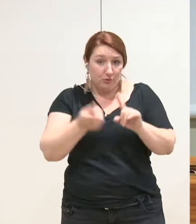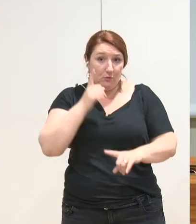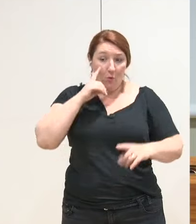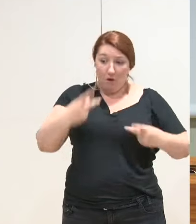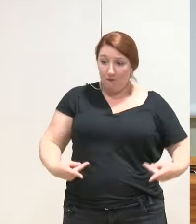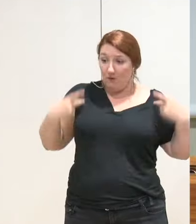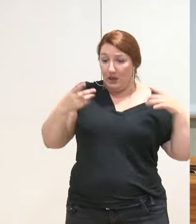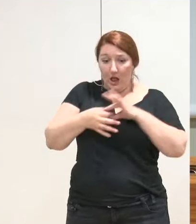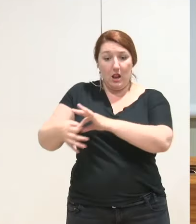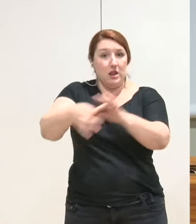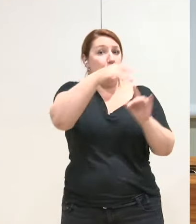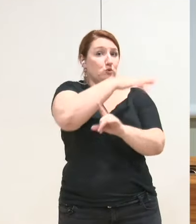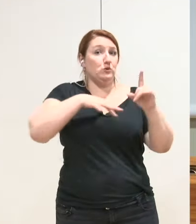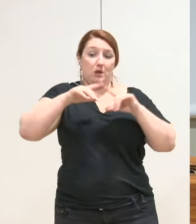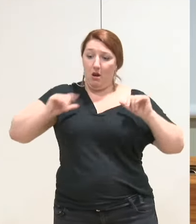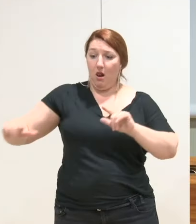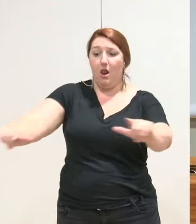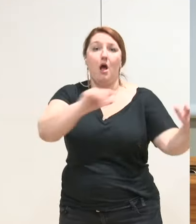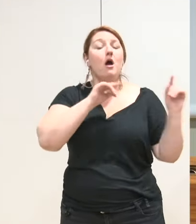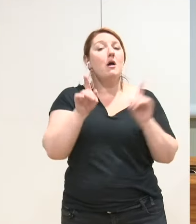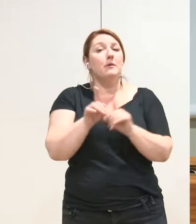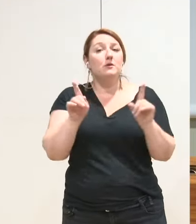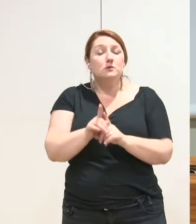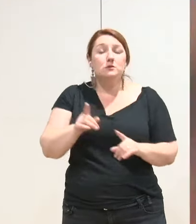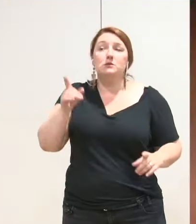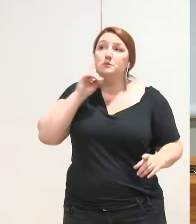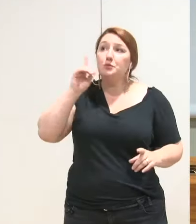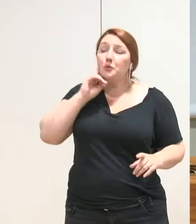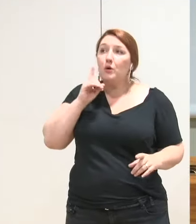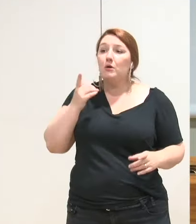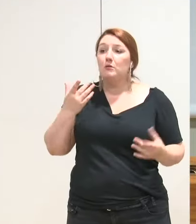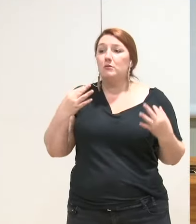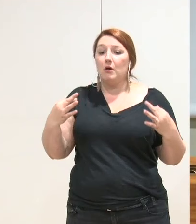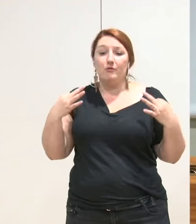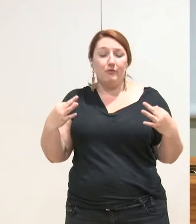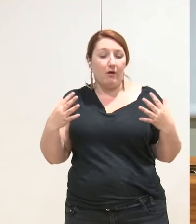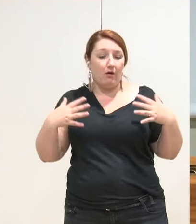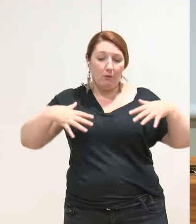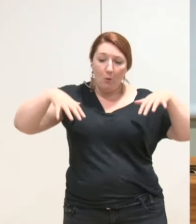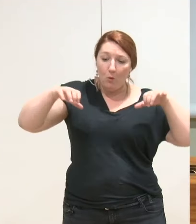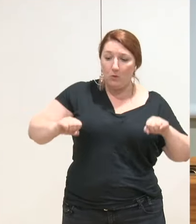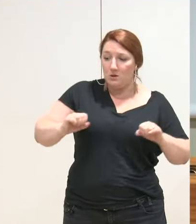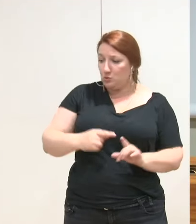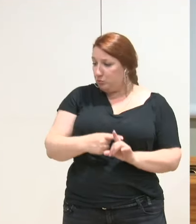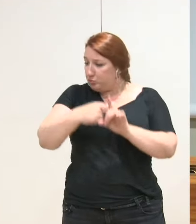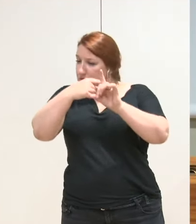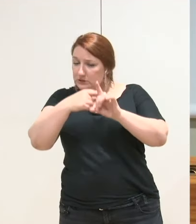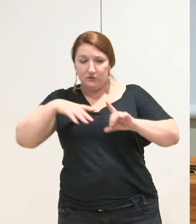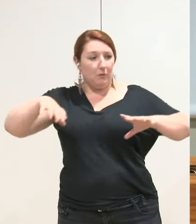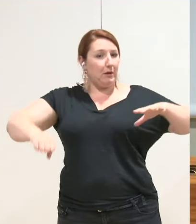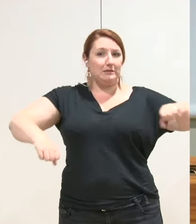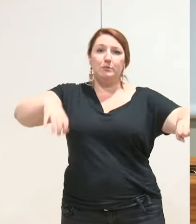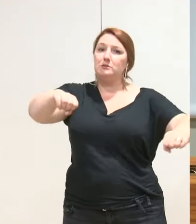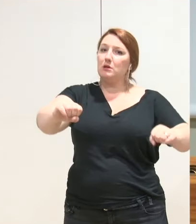lien social aussi parce que je crois qu'en terme d'occupation positive de l'espace c'est